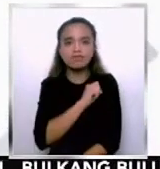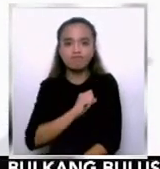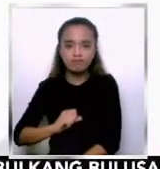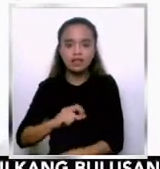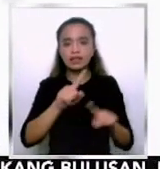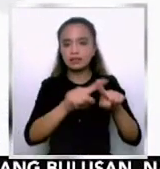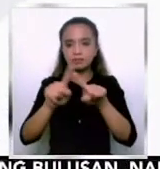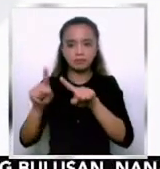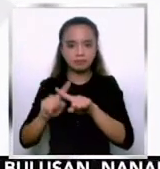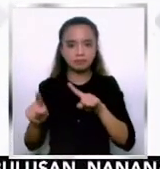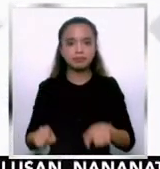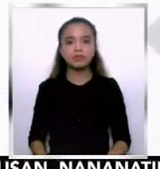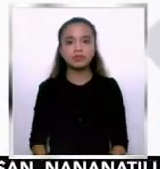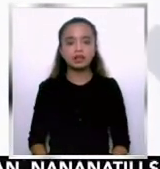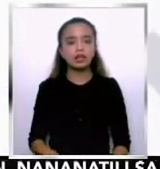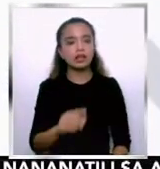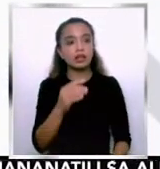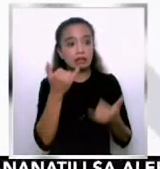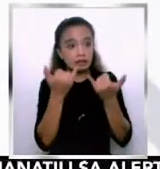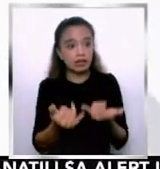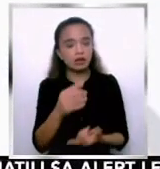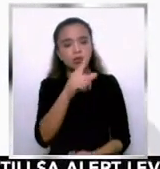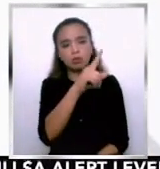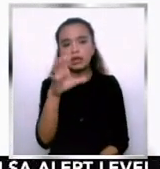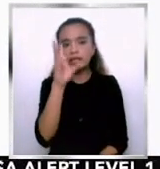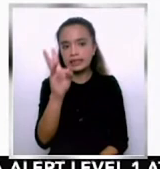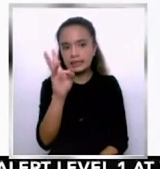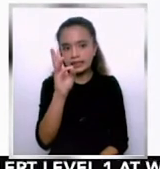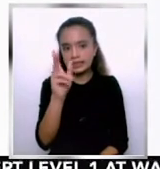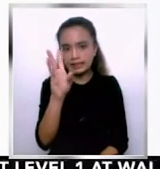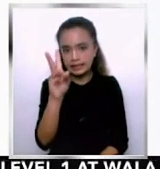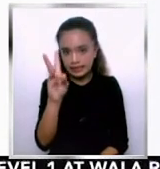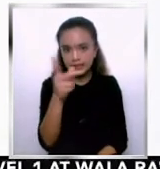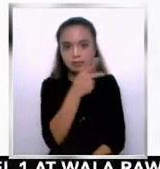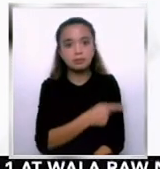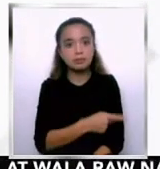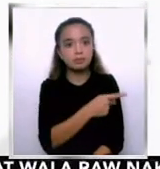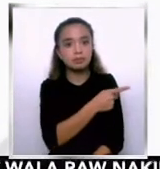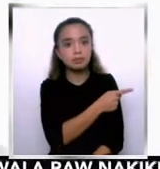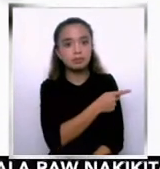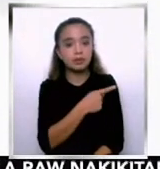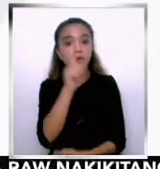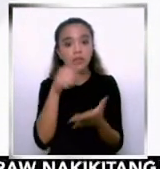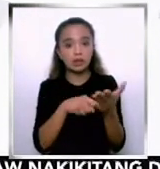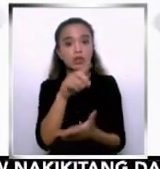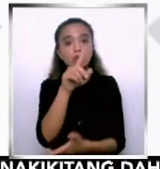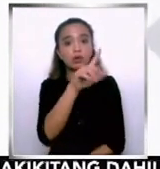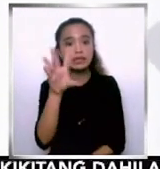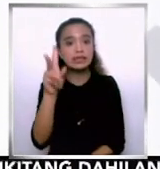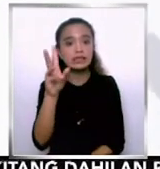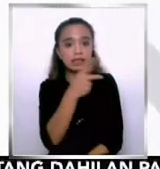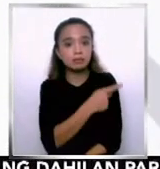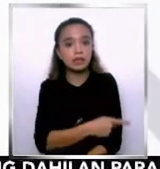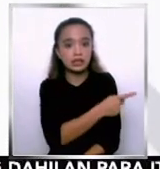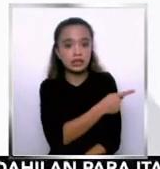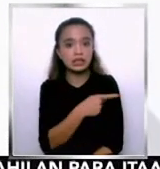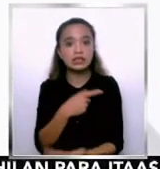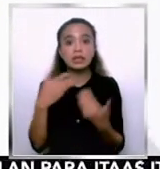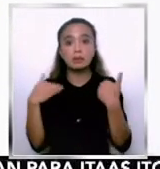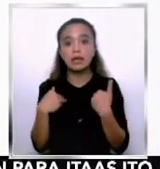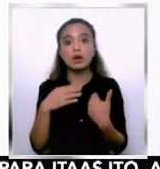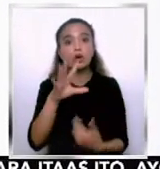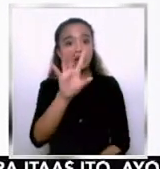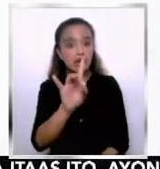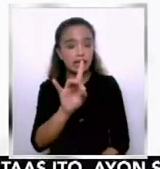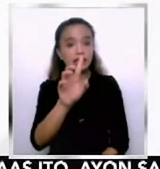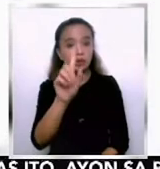1,116 patients na admitted in our hospital. And we have 81 patients na pending admission sa